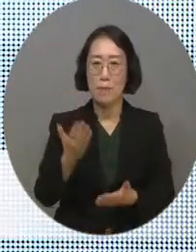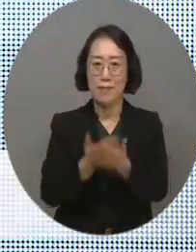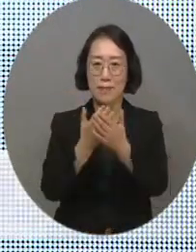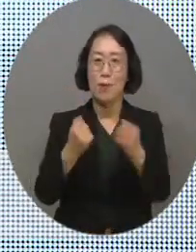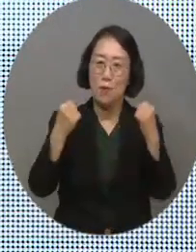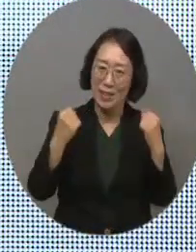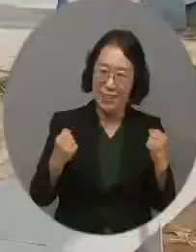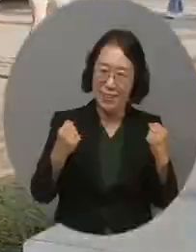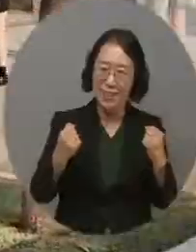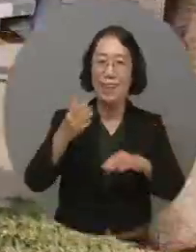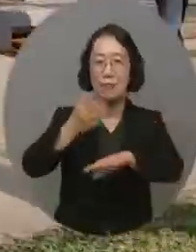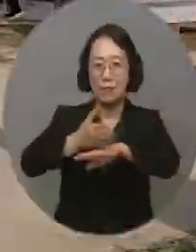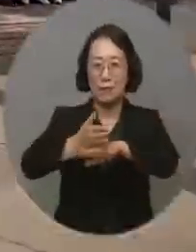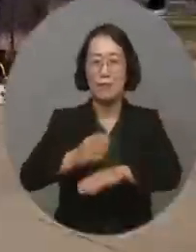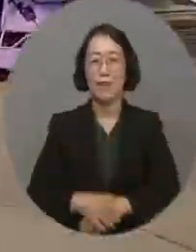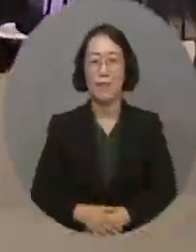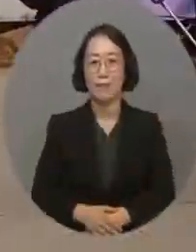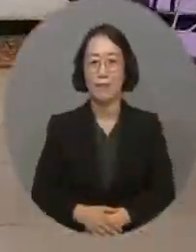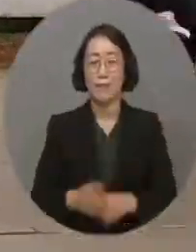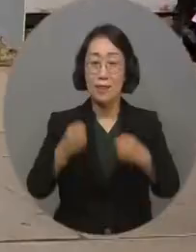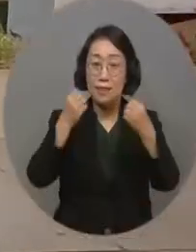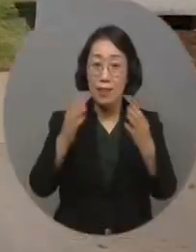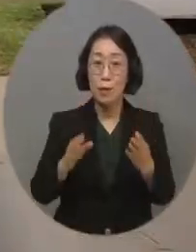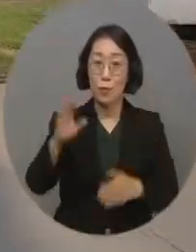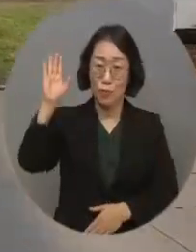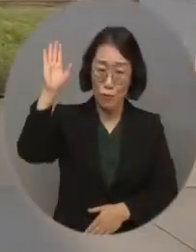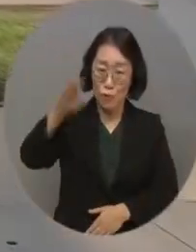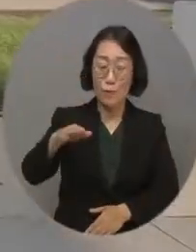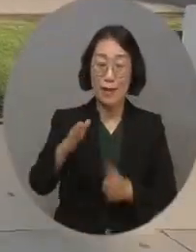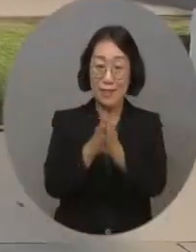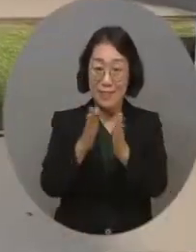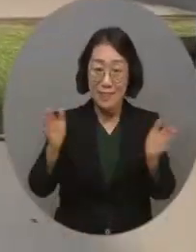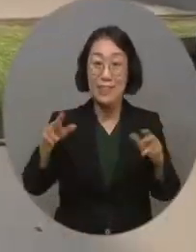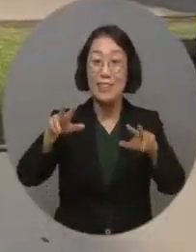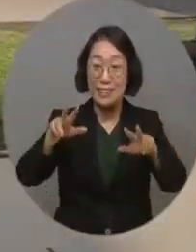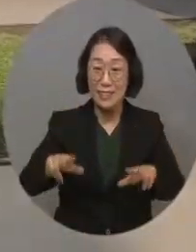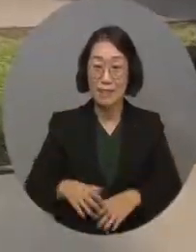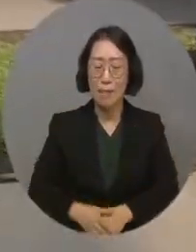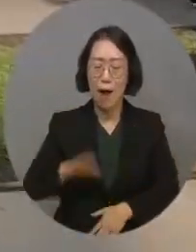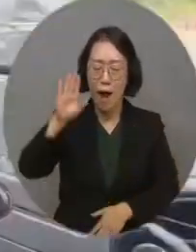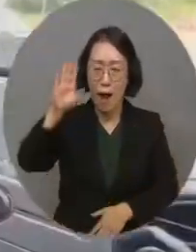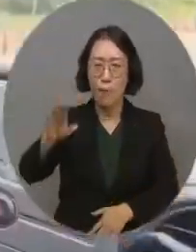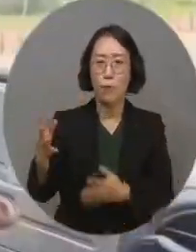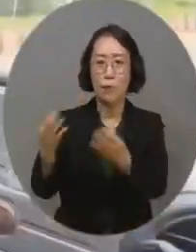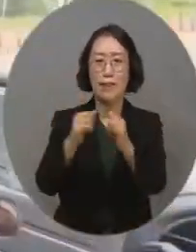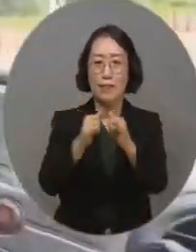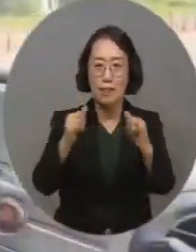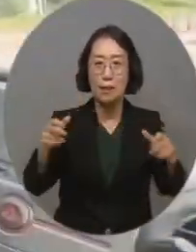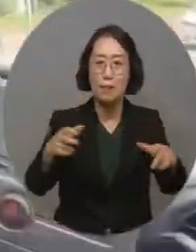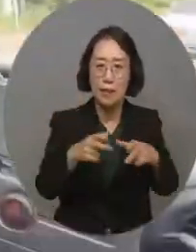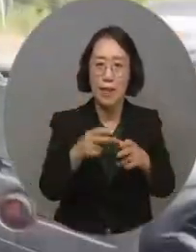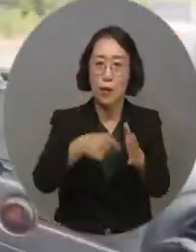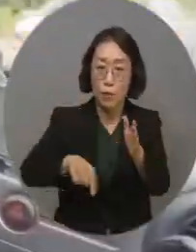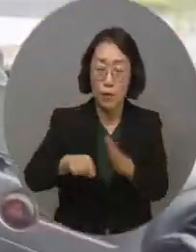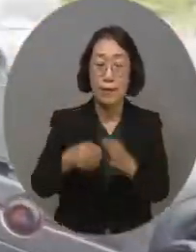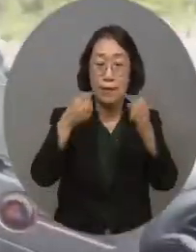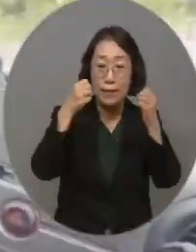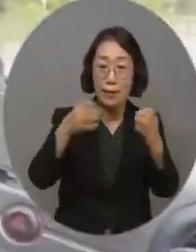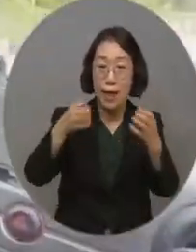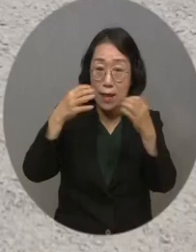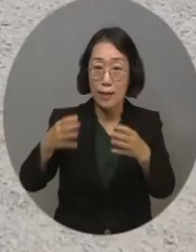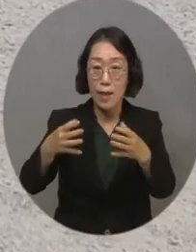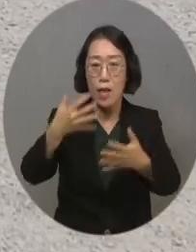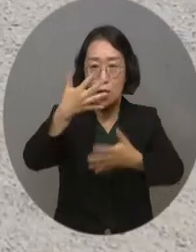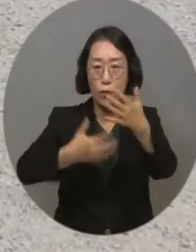화이팅하겠습니다. 감사합니다. 새로운 출발을 앞둔 지금 앞으로 많은 장애인들을 위한 참신한 콘텐츠